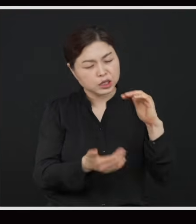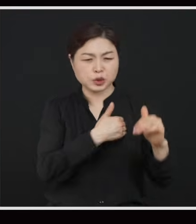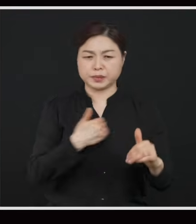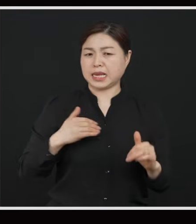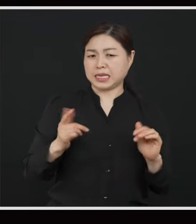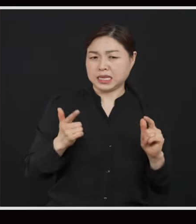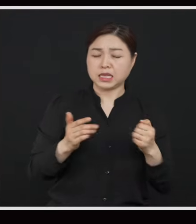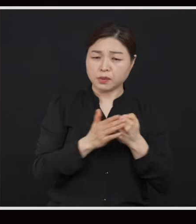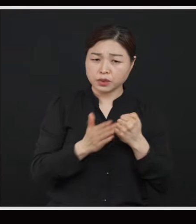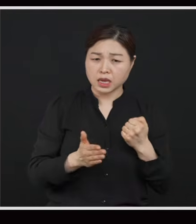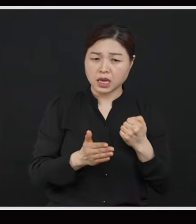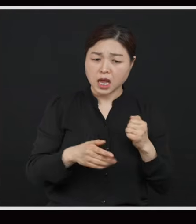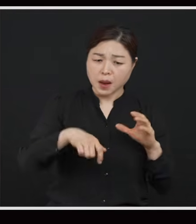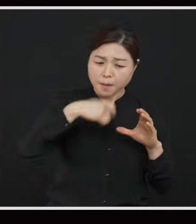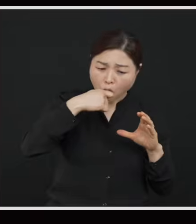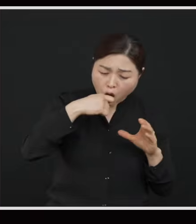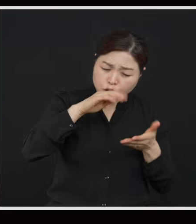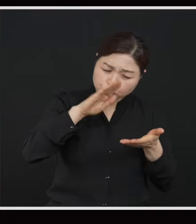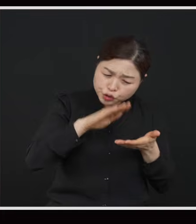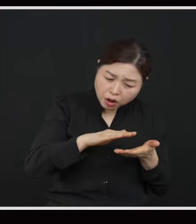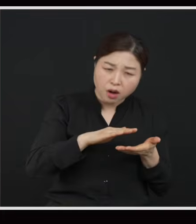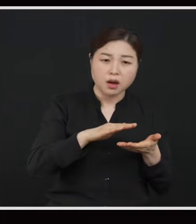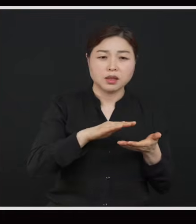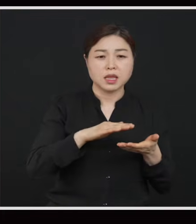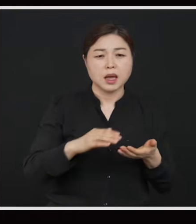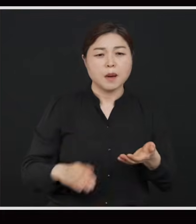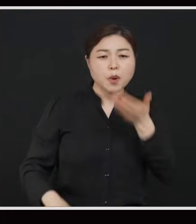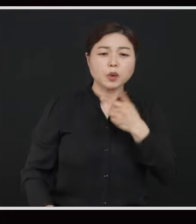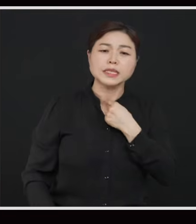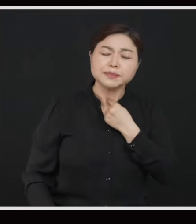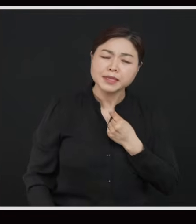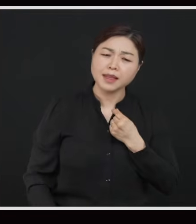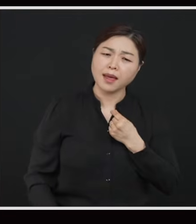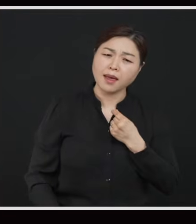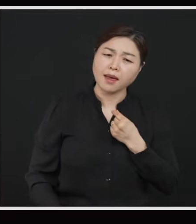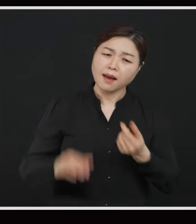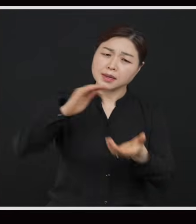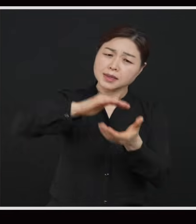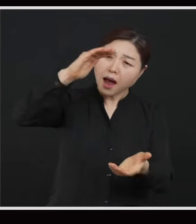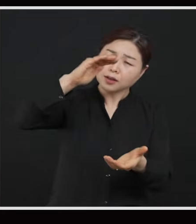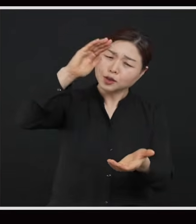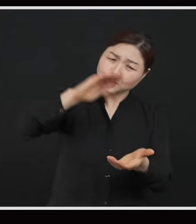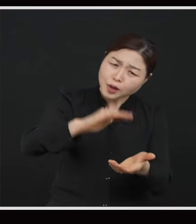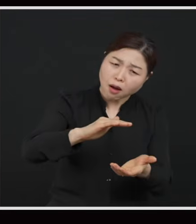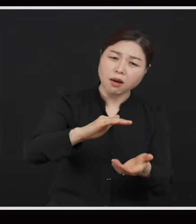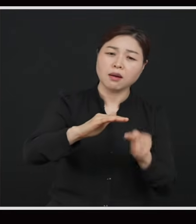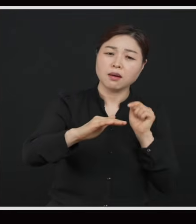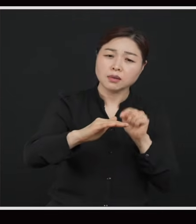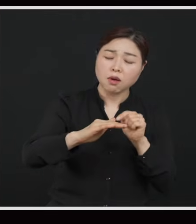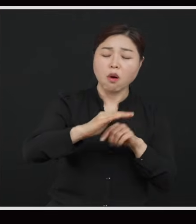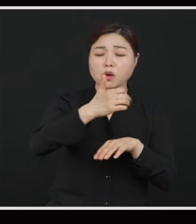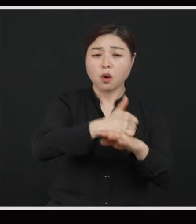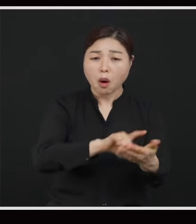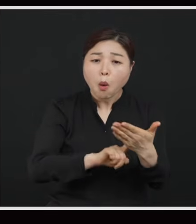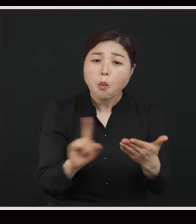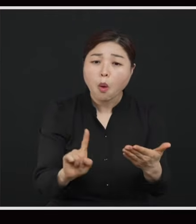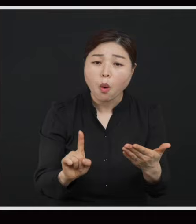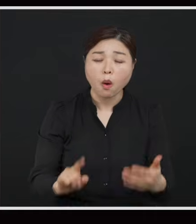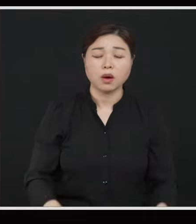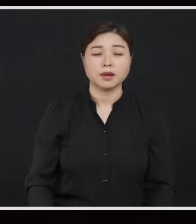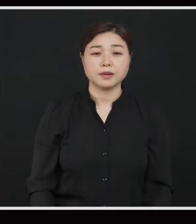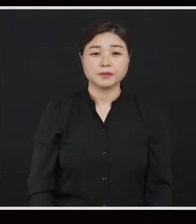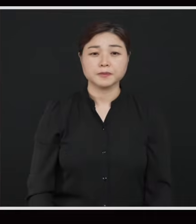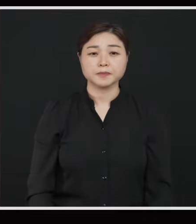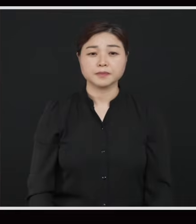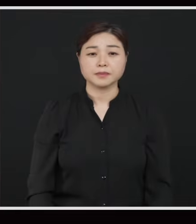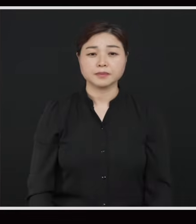식사량을 줄여야 되는 상황이 왔어요. 근데 먹고 싶은데 식사량을 다 줄이게 되면 어떤 현상이 일어나는지 아세요?